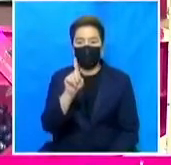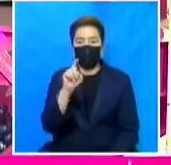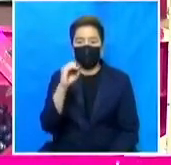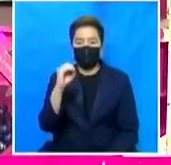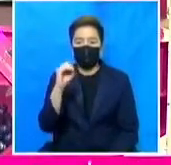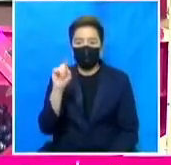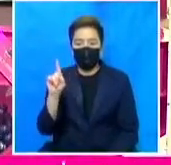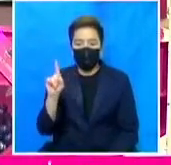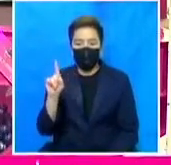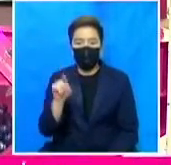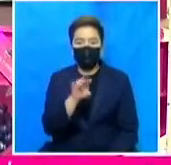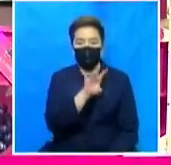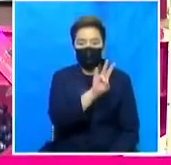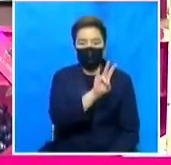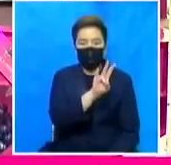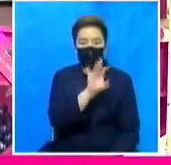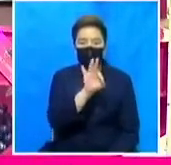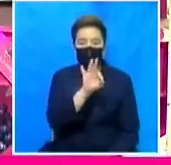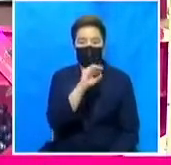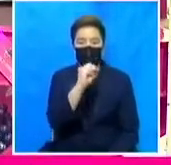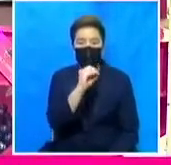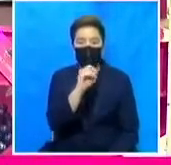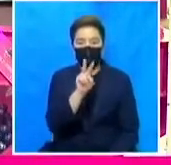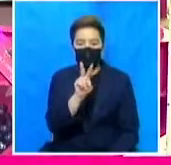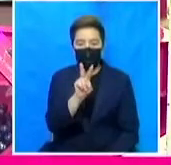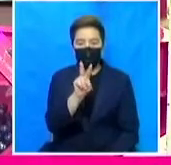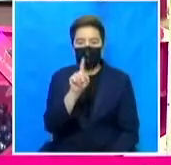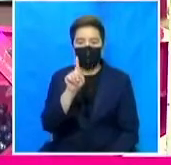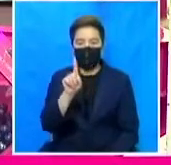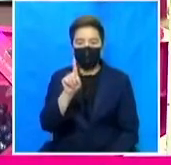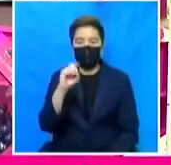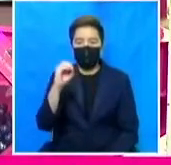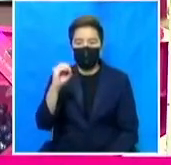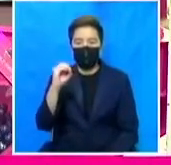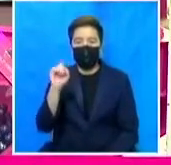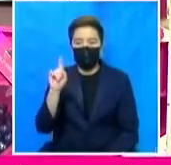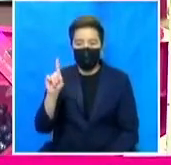1 7 9 0 2 1 0 1